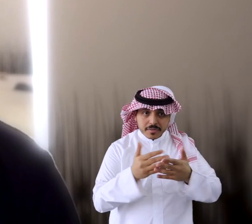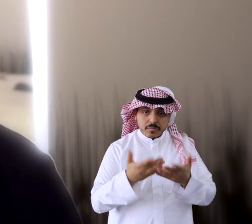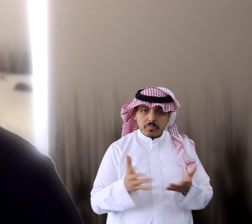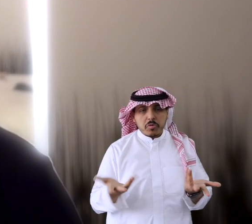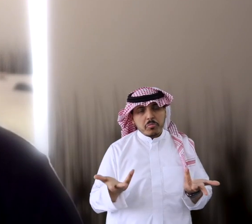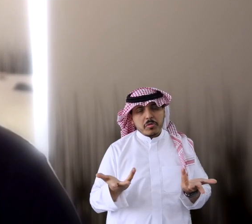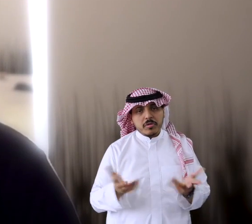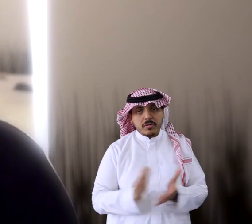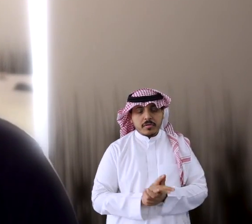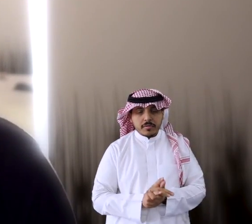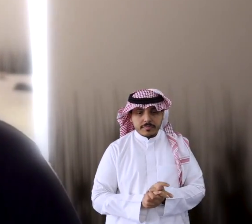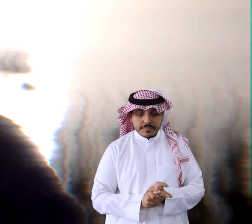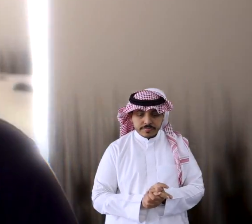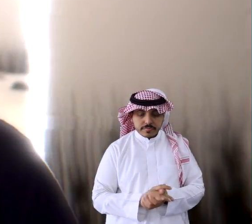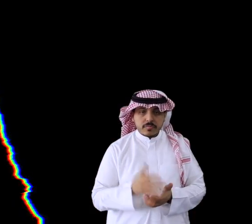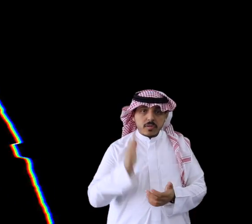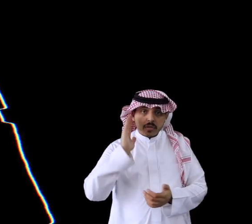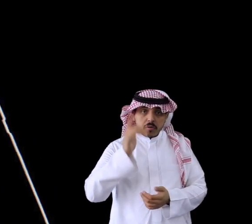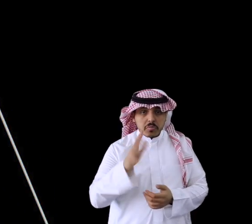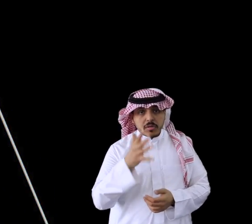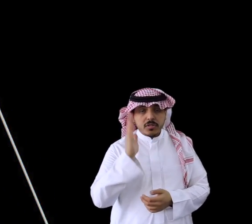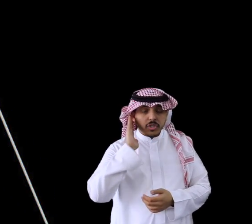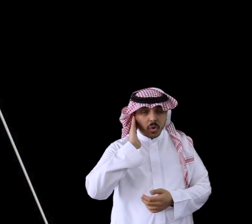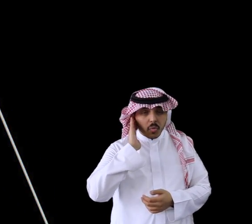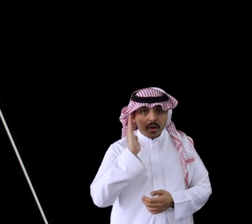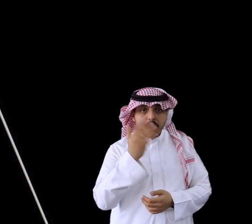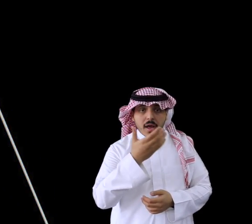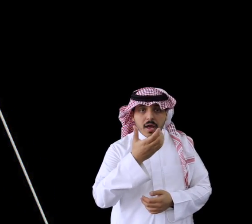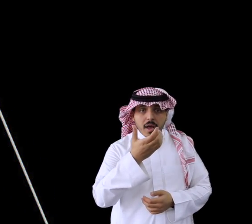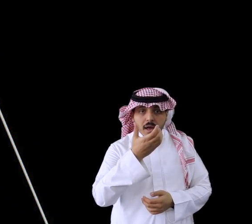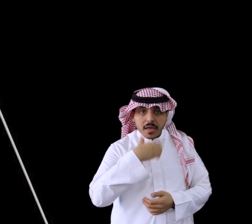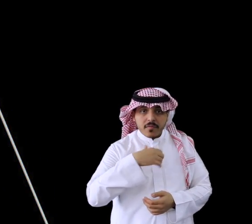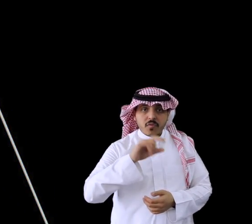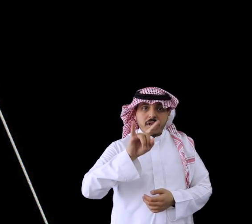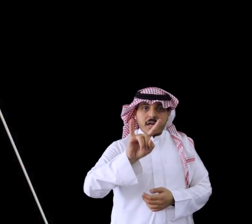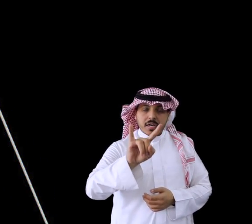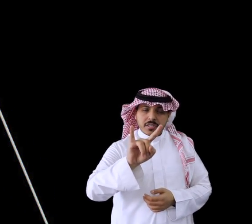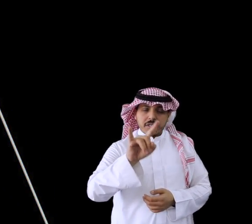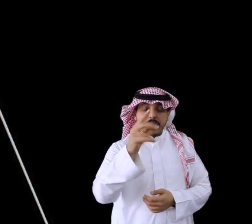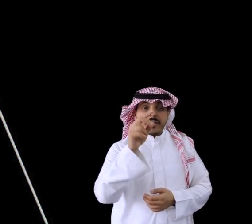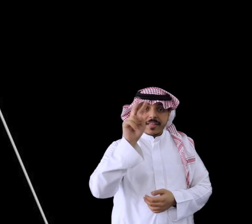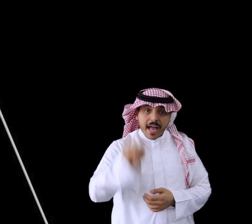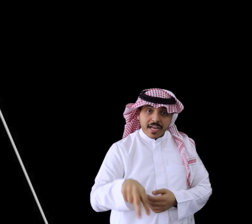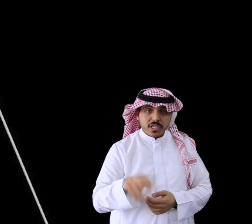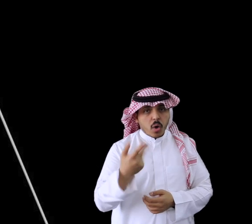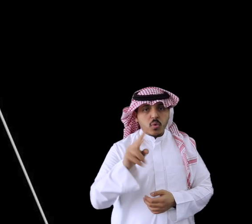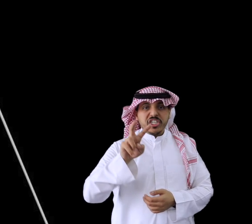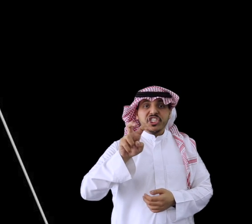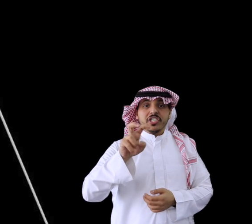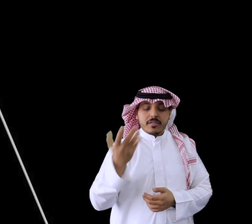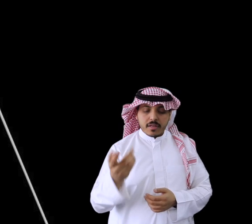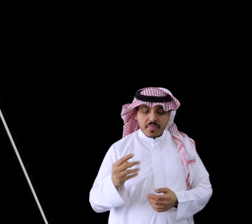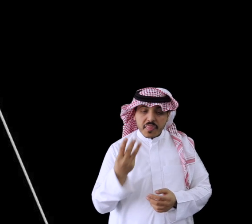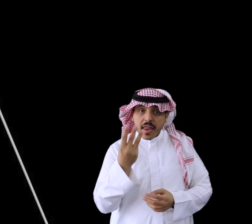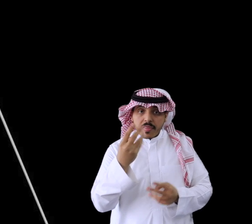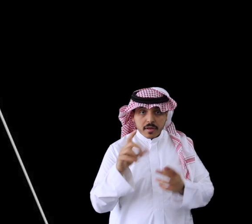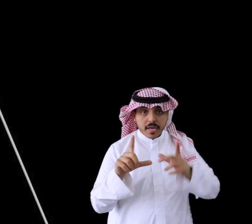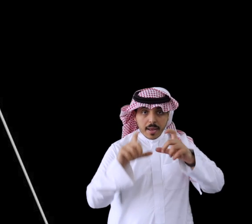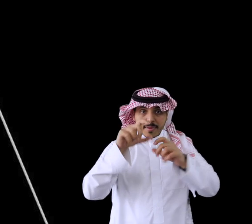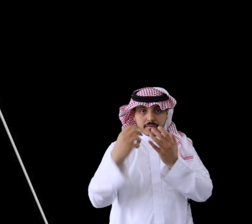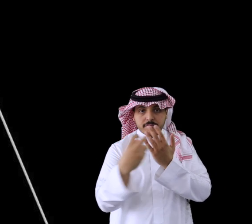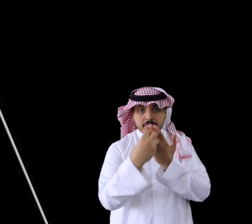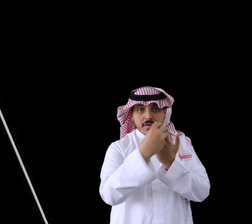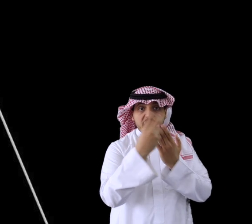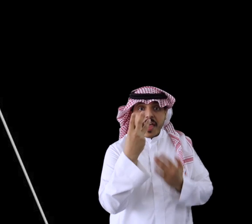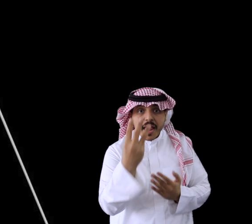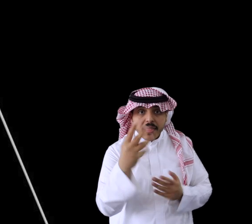وتكلمت عليه في الحلقة الماضية إنه يمكن هذا يكون الجوال حق الآيفون 11 أو الآيفون 20. مسألة وجود ثلاث كاميرات وراء